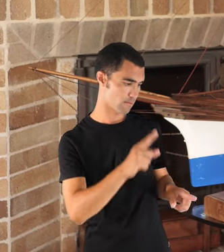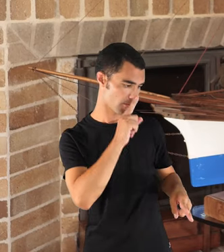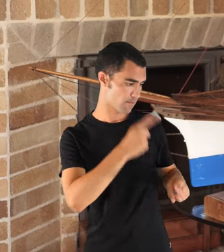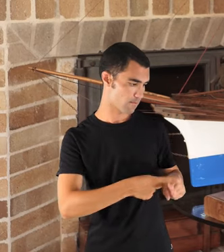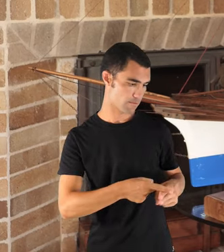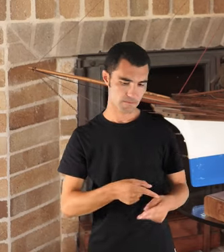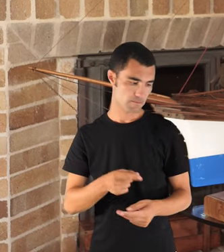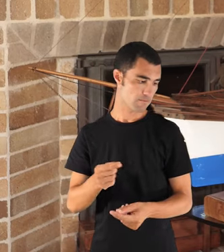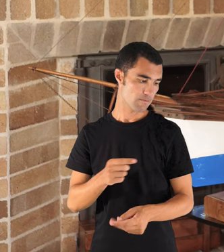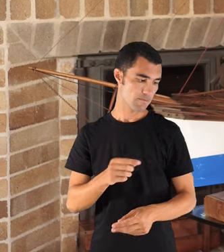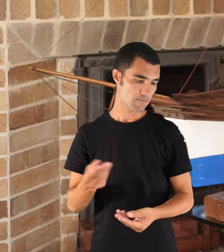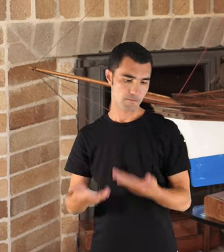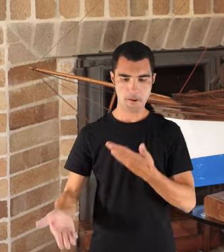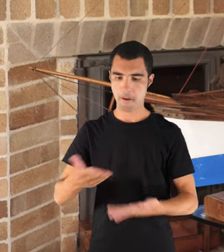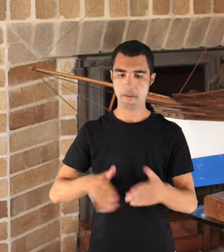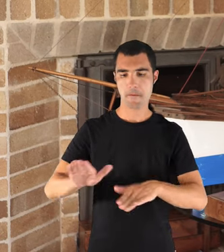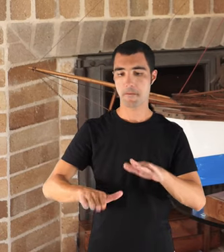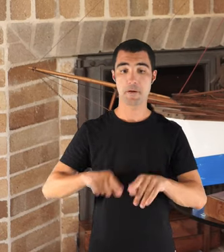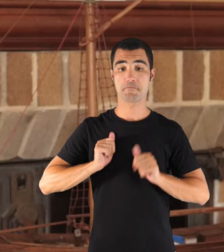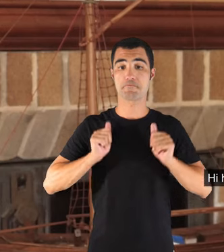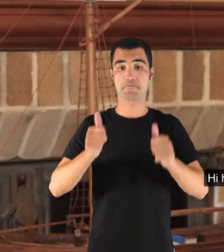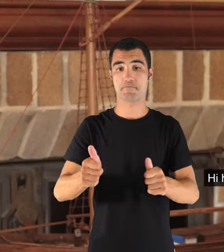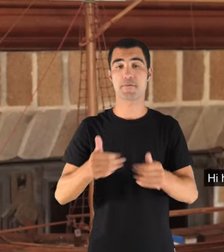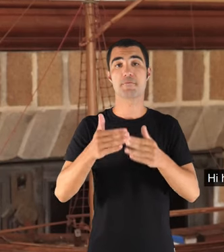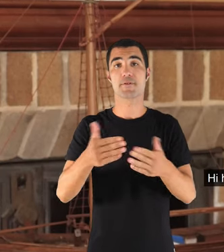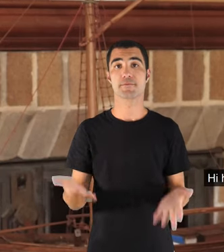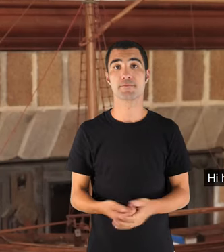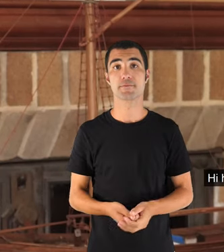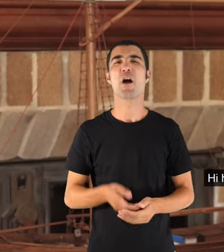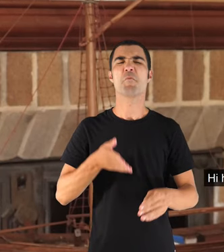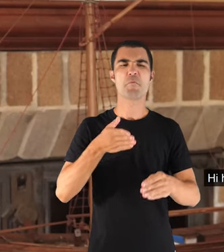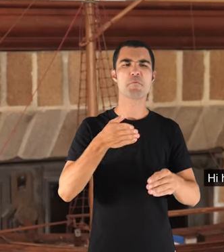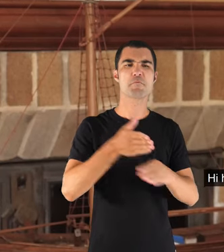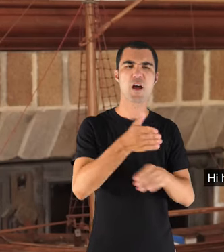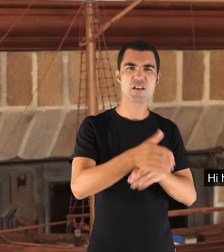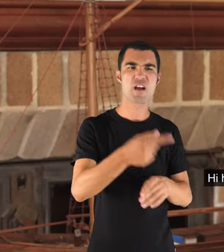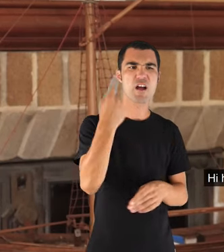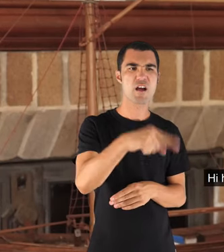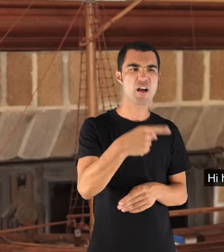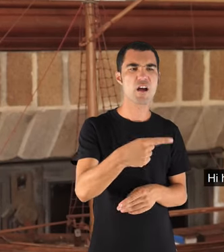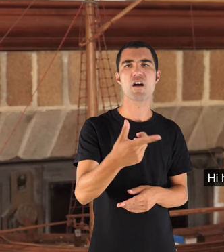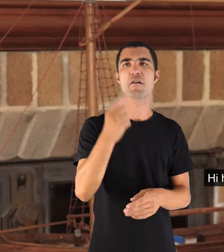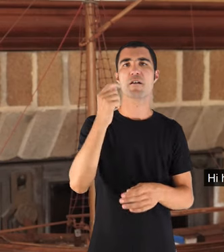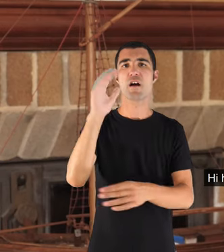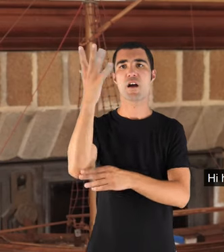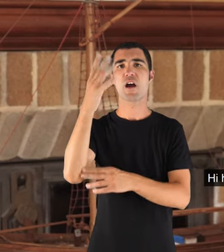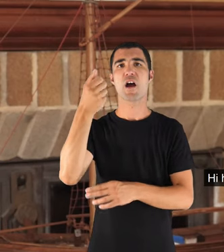i així se començaven i se formaven els barcos. Hi havia unes maderes com, és, per exemple, l'usina,